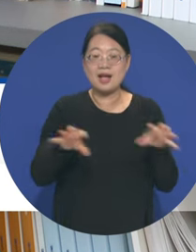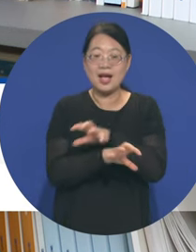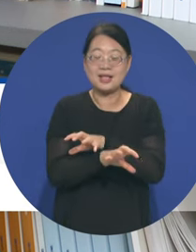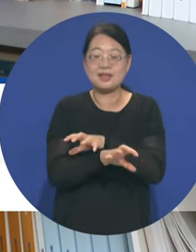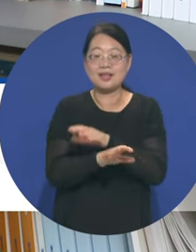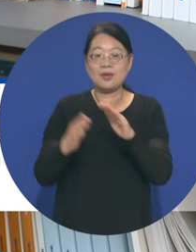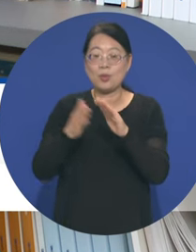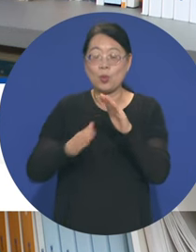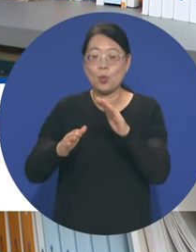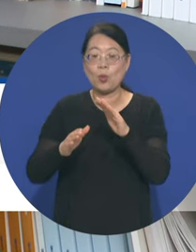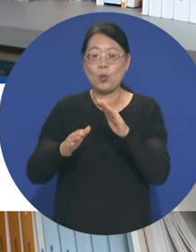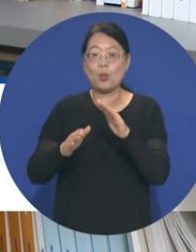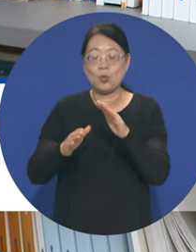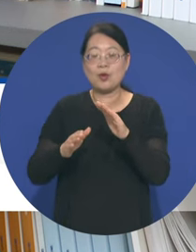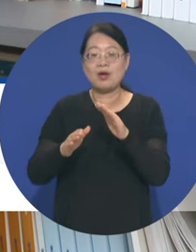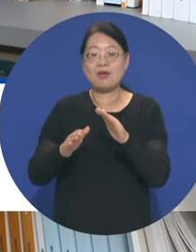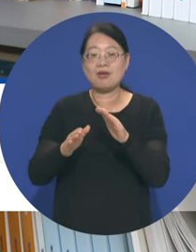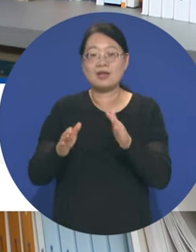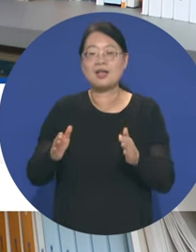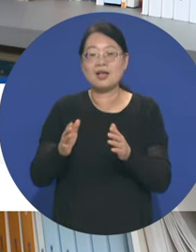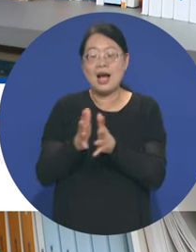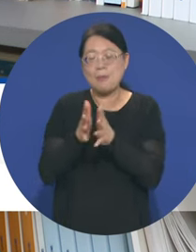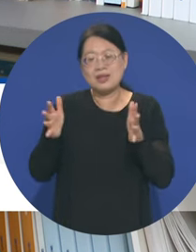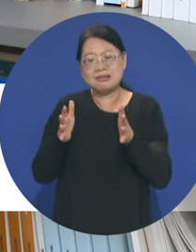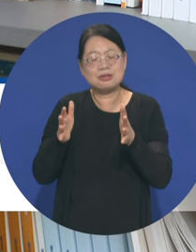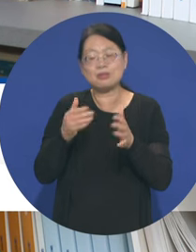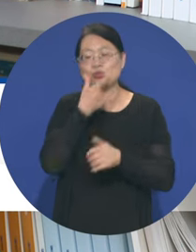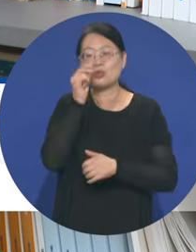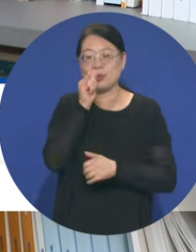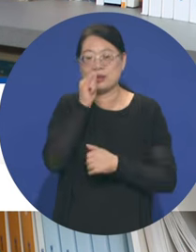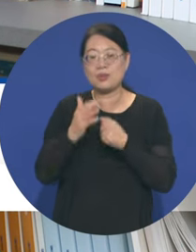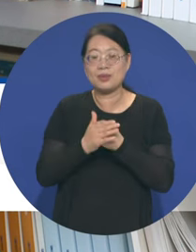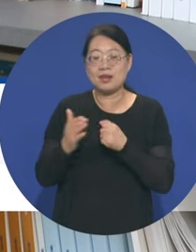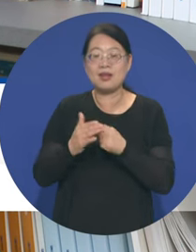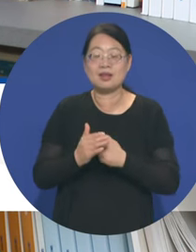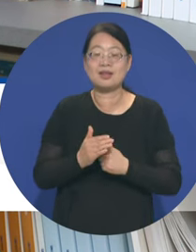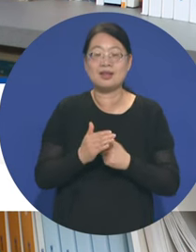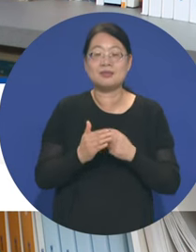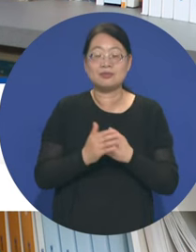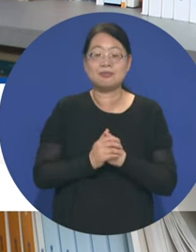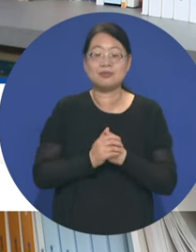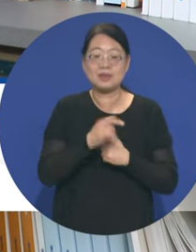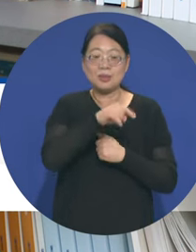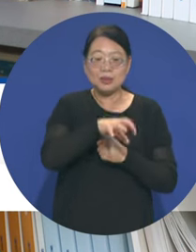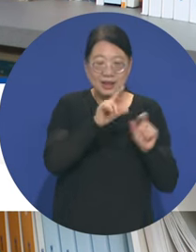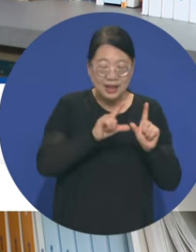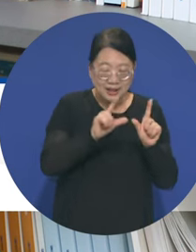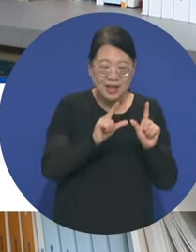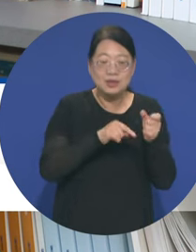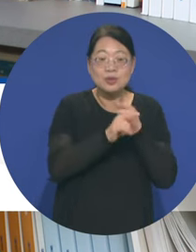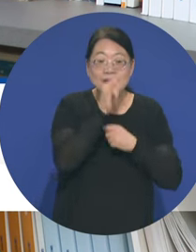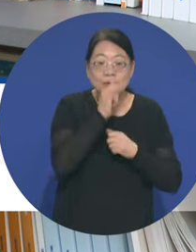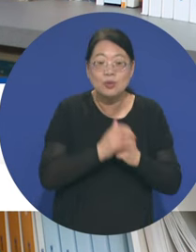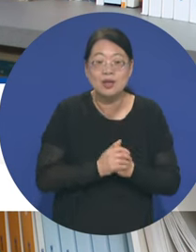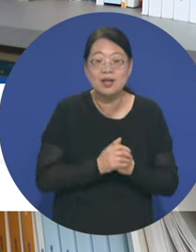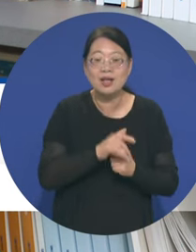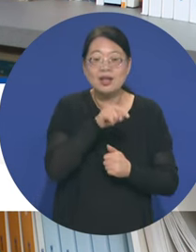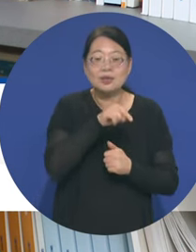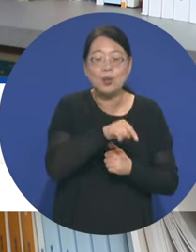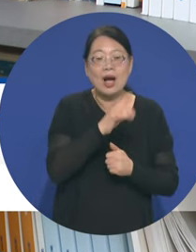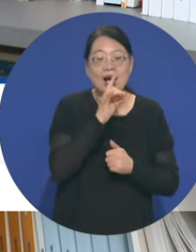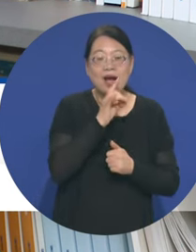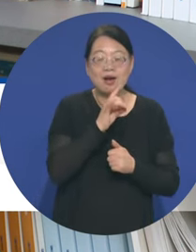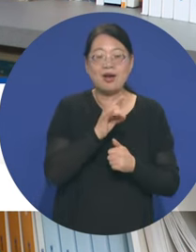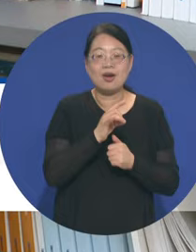공공 임대주택은 정말 극속 그곳에 사는 분들 다 이유가 있는 것이고 사실 그 사이트 아니면은 딴 데는 못